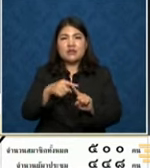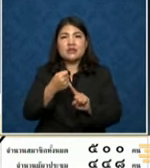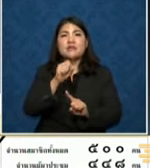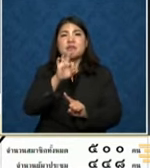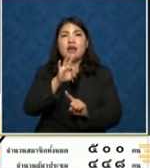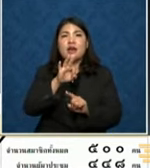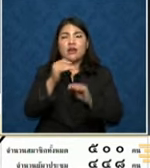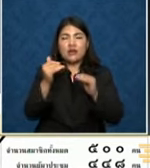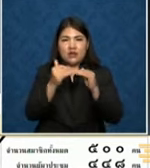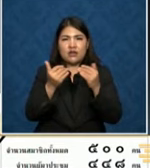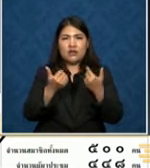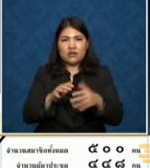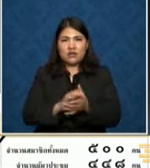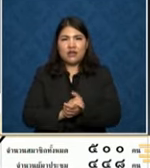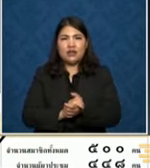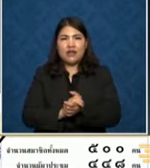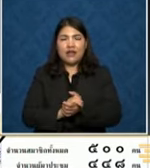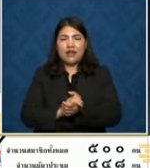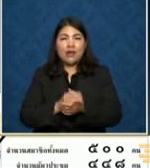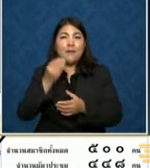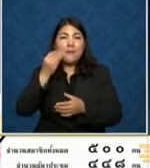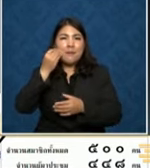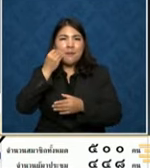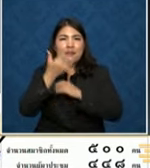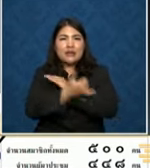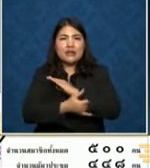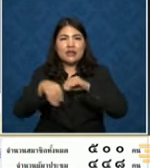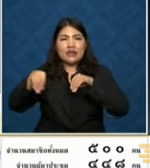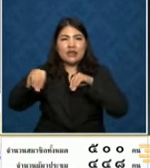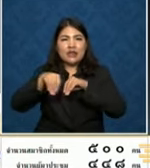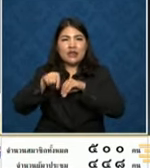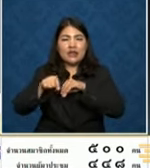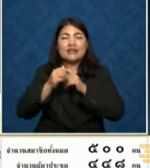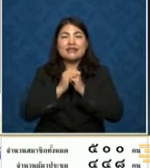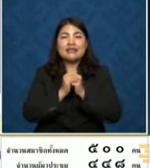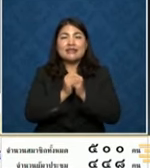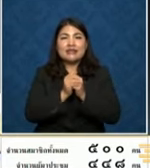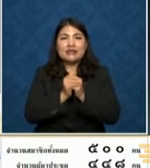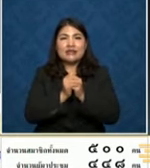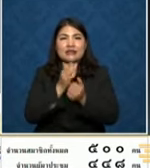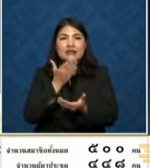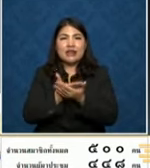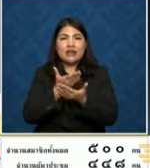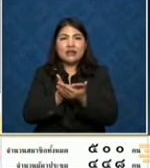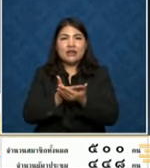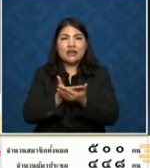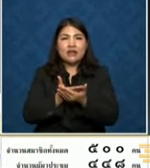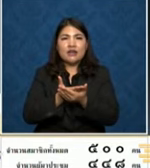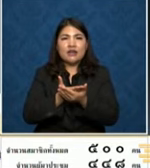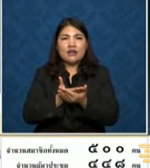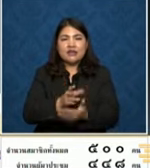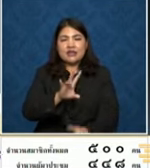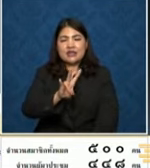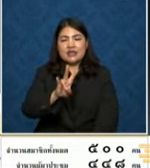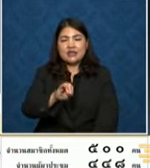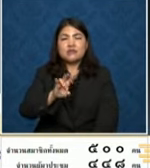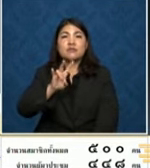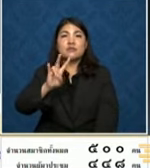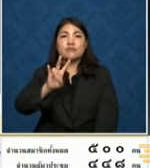มหาอำนาจนะครับใกล้ๆบ้านเรานี่นะครับประเทศนะครับจีนราคาที่77บา